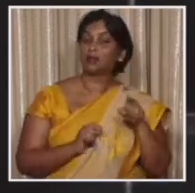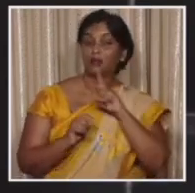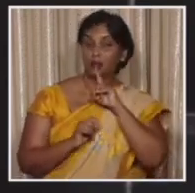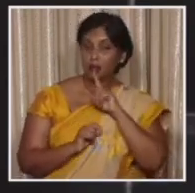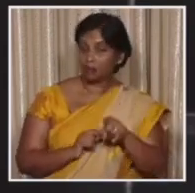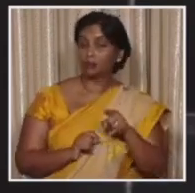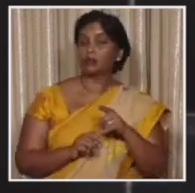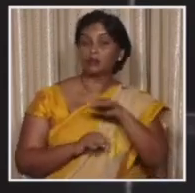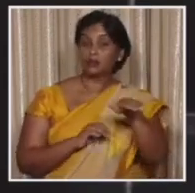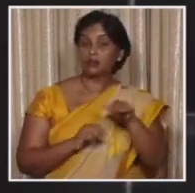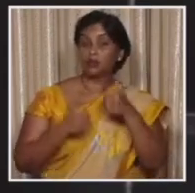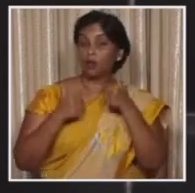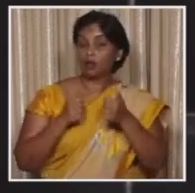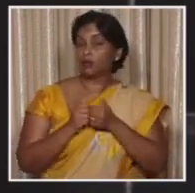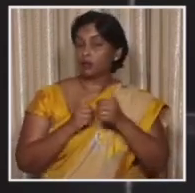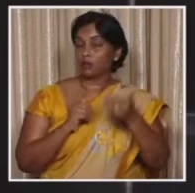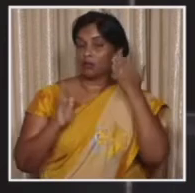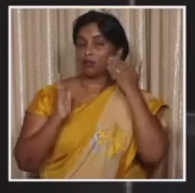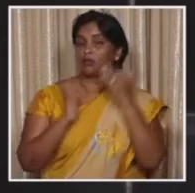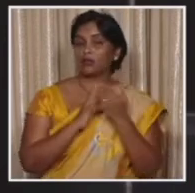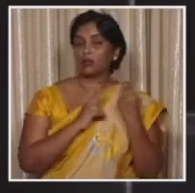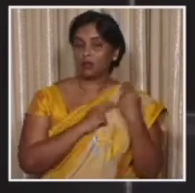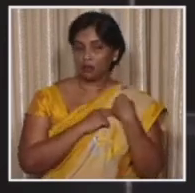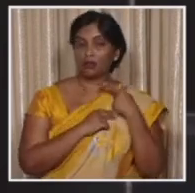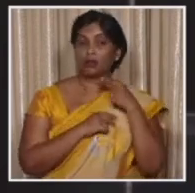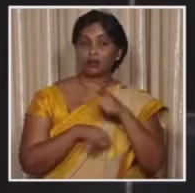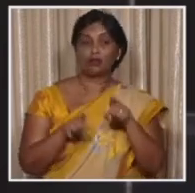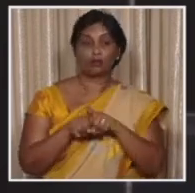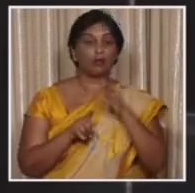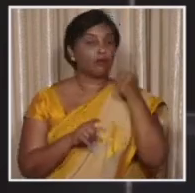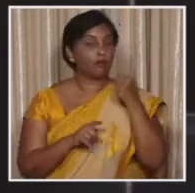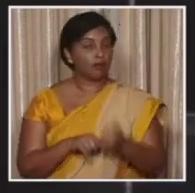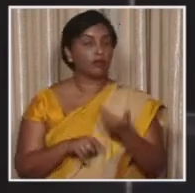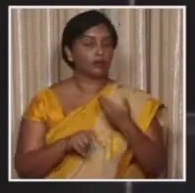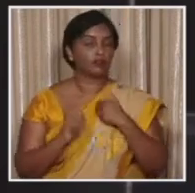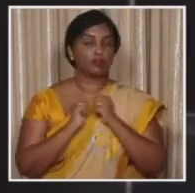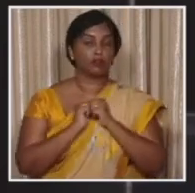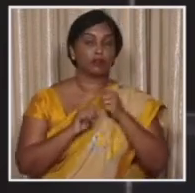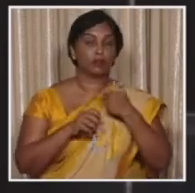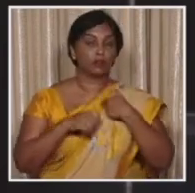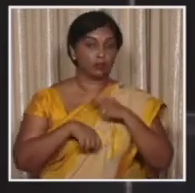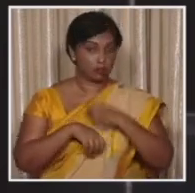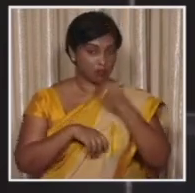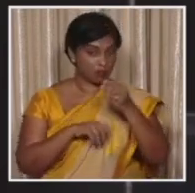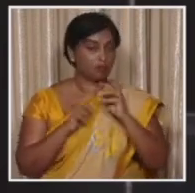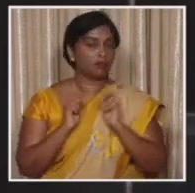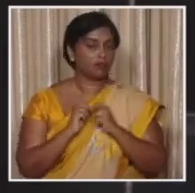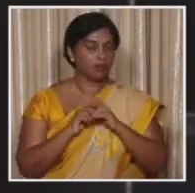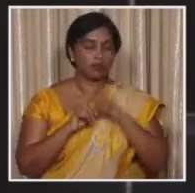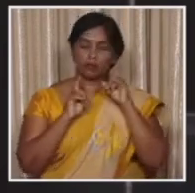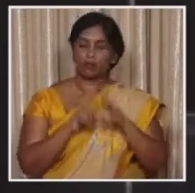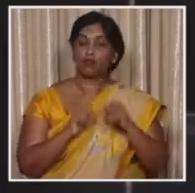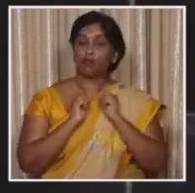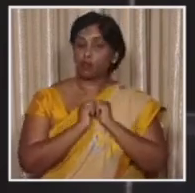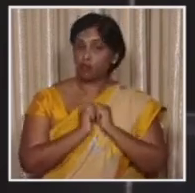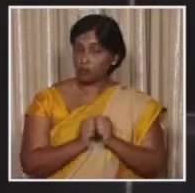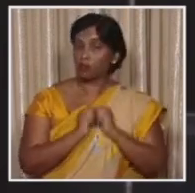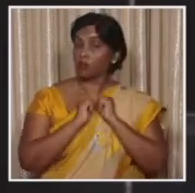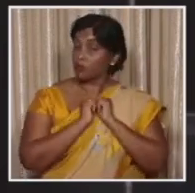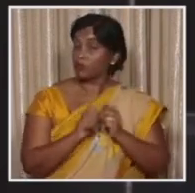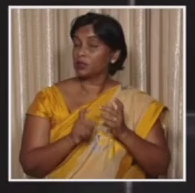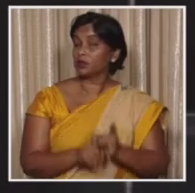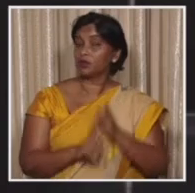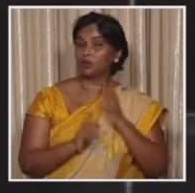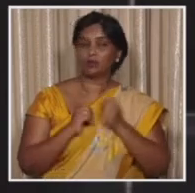කළේ සමාජයේ යහමගට ගැනීමේ භූමිකාව ගැනයි. ඒ වටිනාකම අපි ඒ වෘත්තියට දෙනවාද යන්න ගැටලුවක්. එමෙන් මේ වෘත්තිය මේ